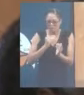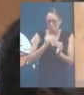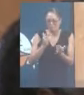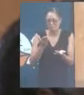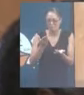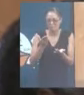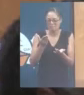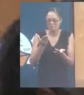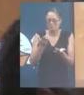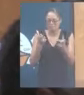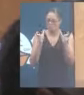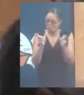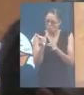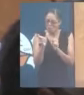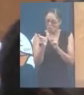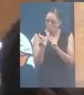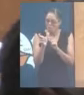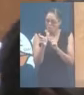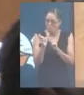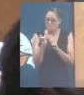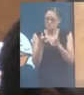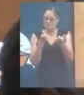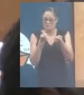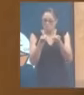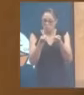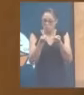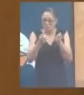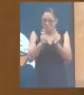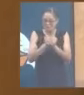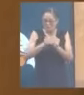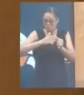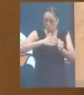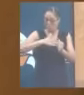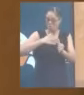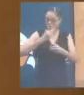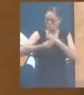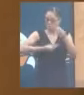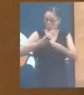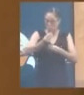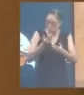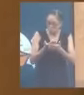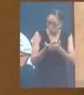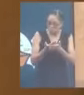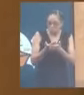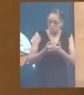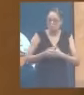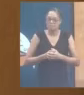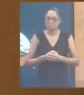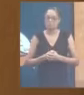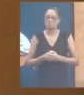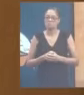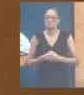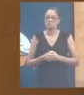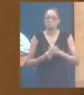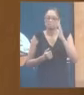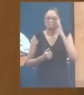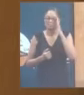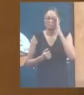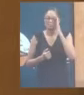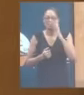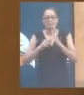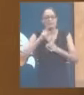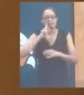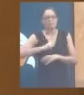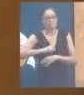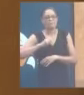de l'expression qui est utilisée, de mode de gestion par la terreur. Alors, Bénédicte